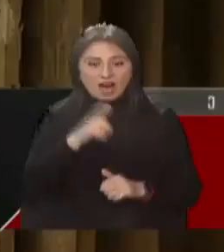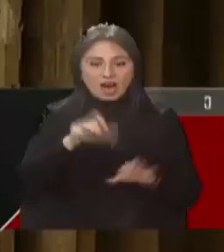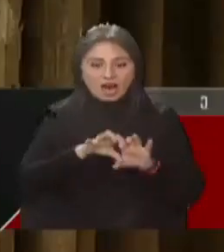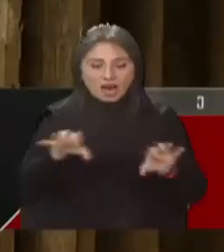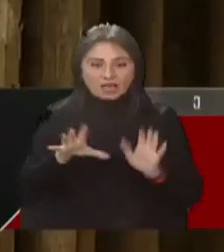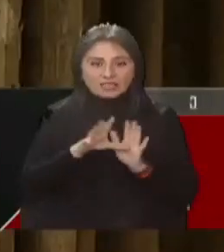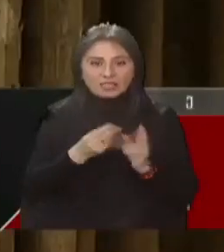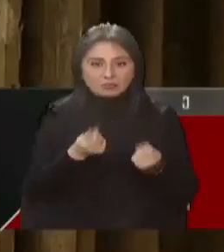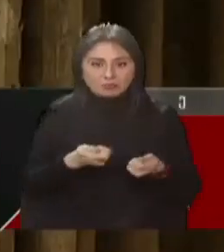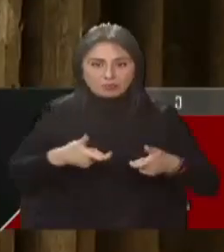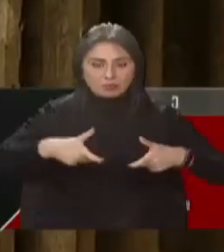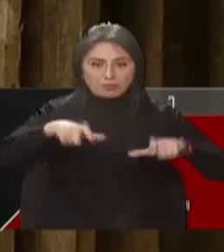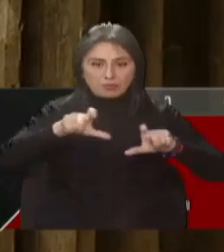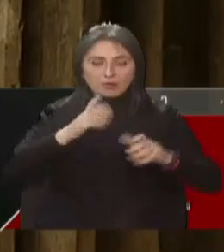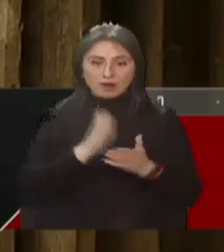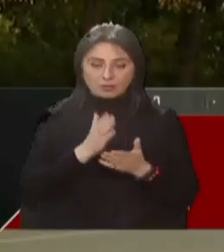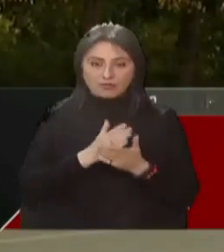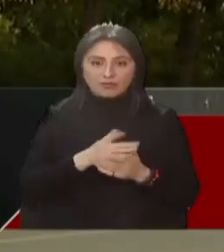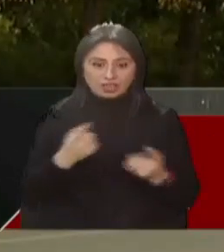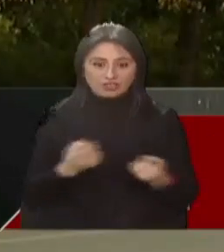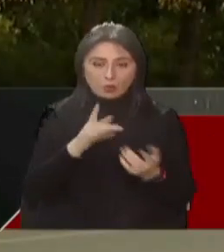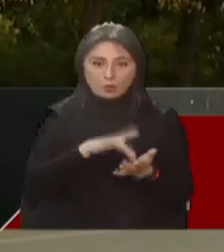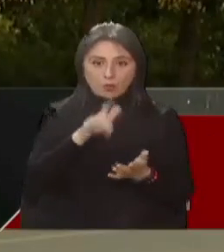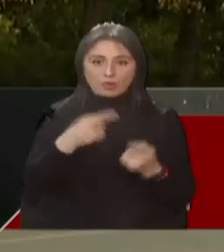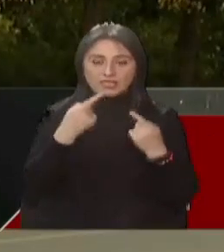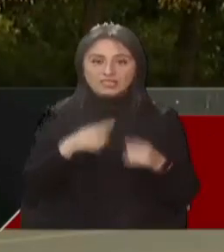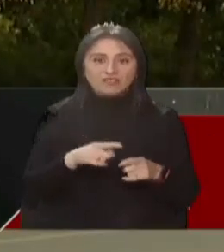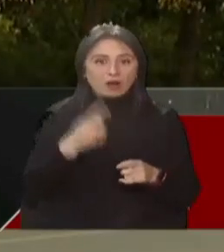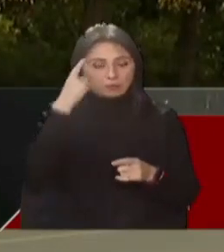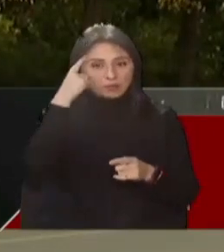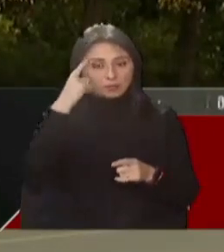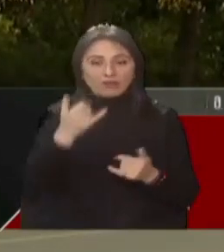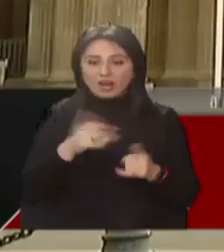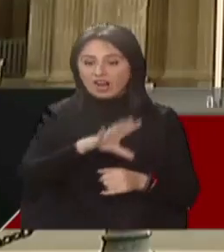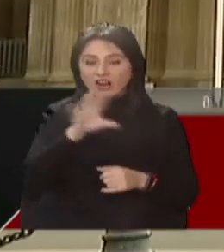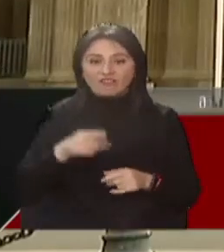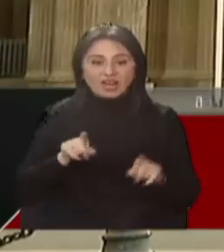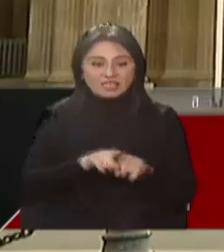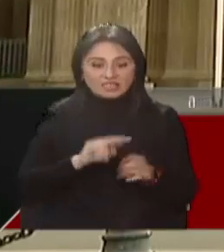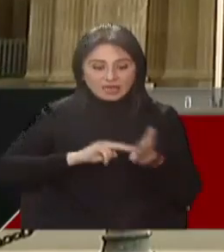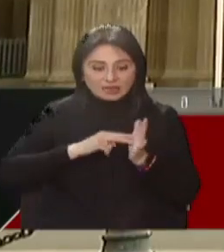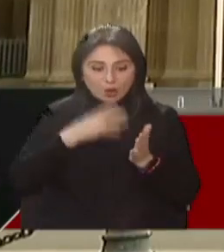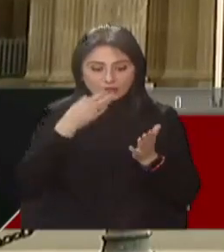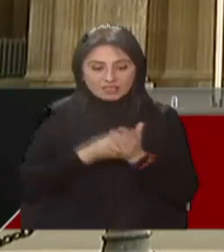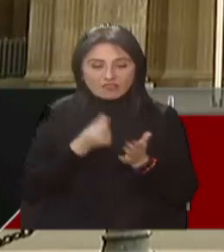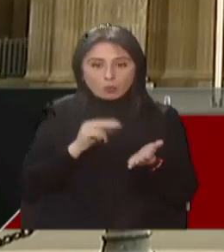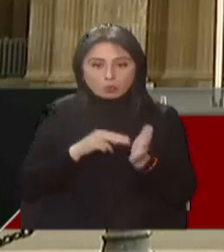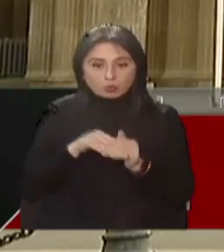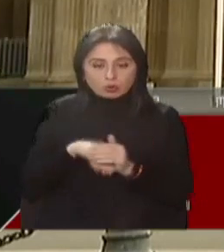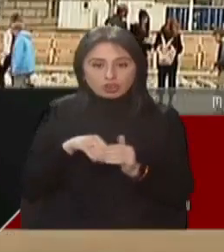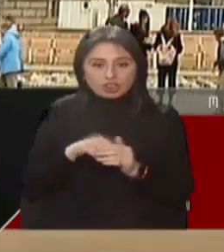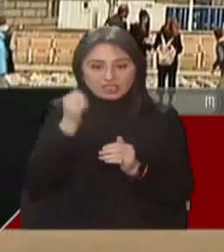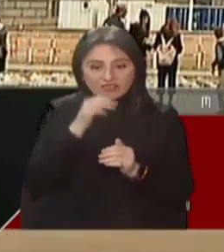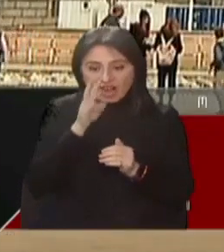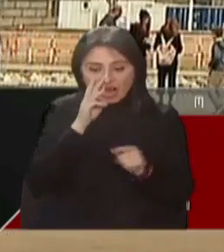დენზე უკვე გაზრდილი გადასახადები დაწიონ, რიგით მოქალაქეებს სხვა საზრუნავი აქვთ. Ახლა ყველამ ისე უნდა დაგეგმოს საკუთარი ბიუჯეტი, რომ